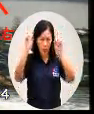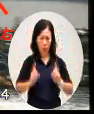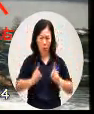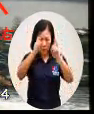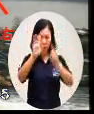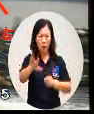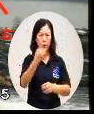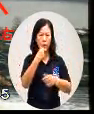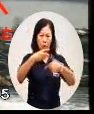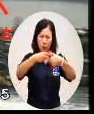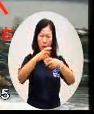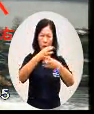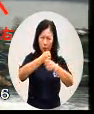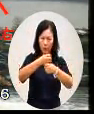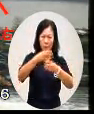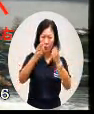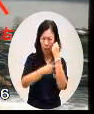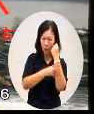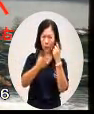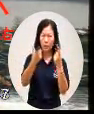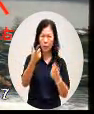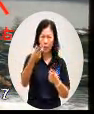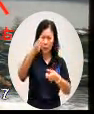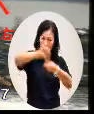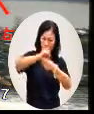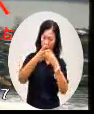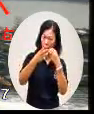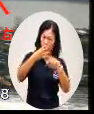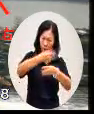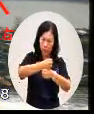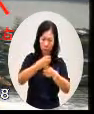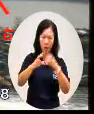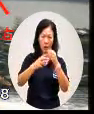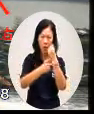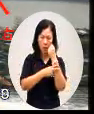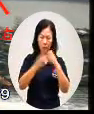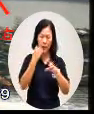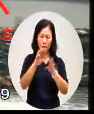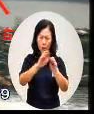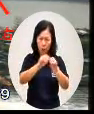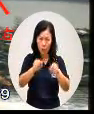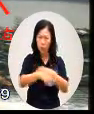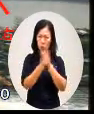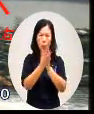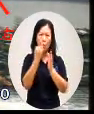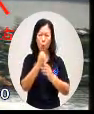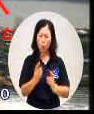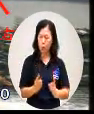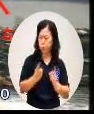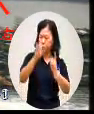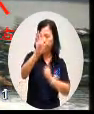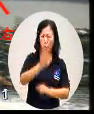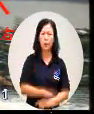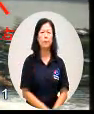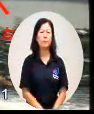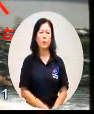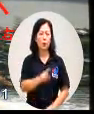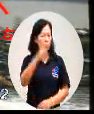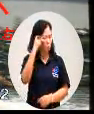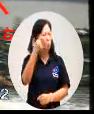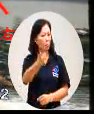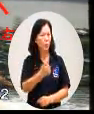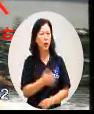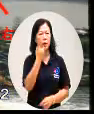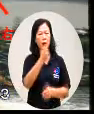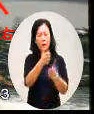里还有这个什么嘉昌里的土地，哦，一片这个是欣欣向荣，真好，